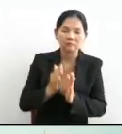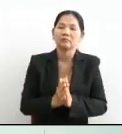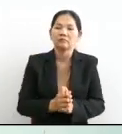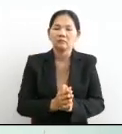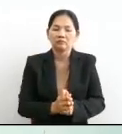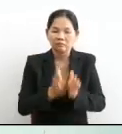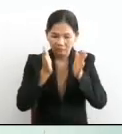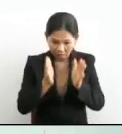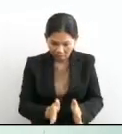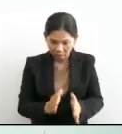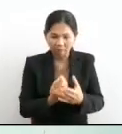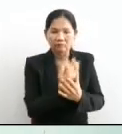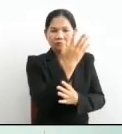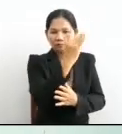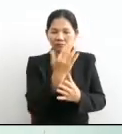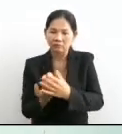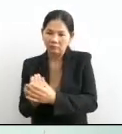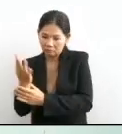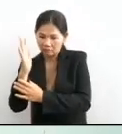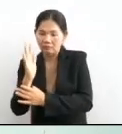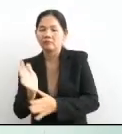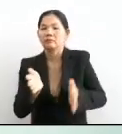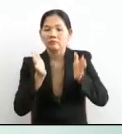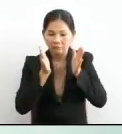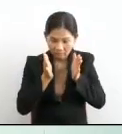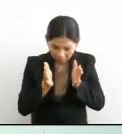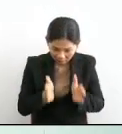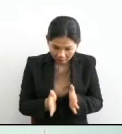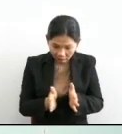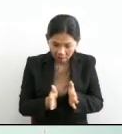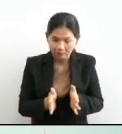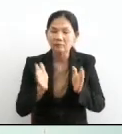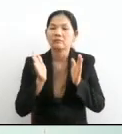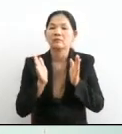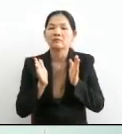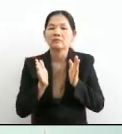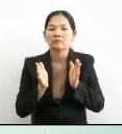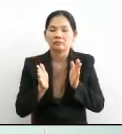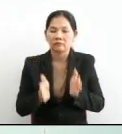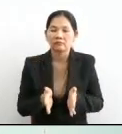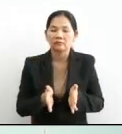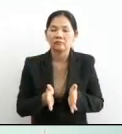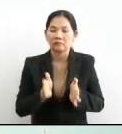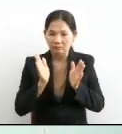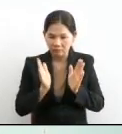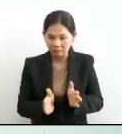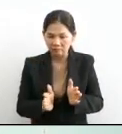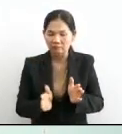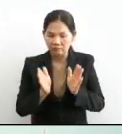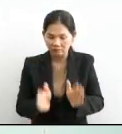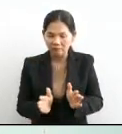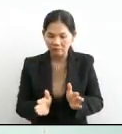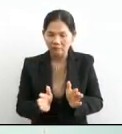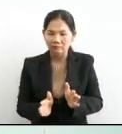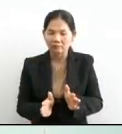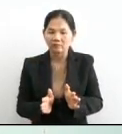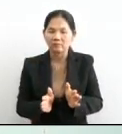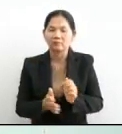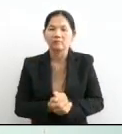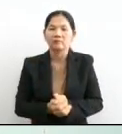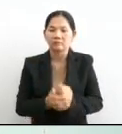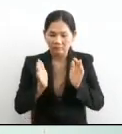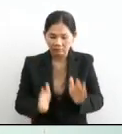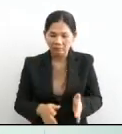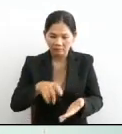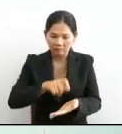đám đầm nằm chẳng cái hai quạt thay mẹ ấy kì con ạ cái nào đầm đầm nằm cái hai ấy kì chà cái hai thay mẹ chà hai than